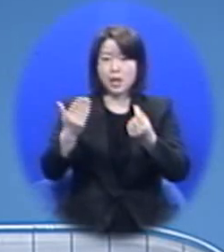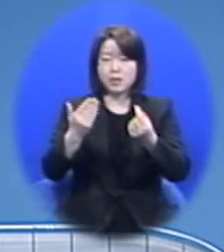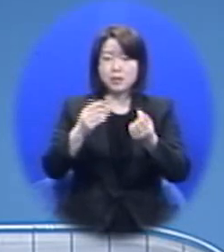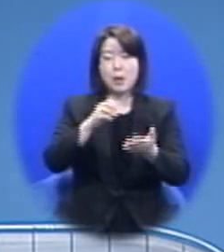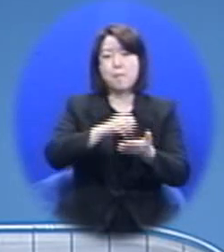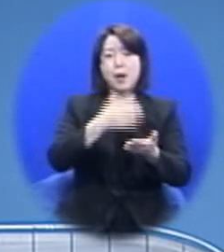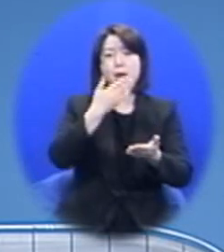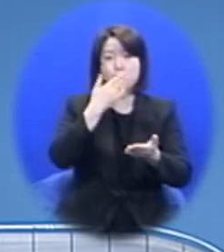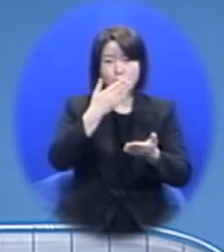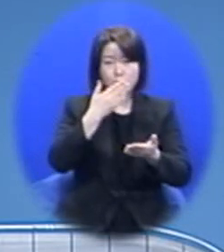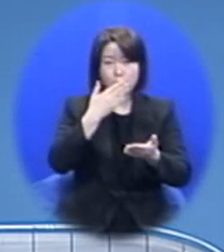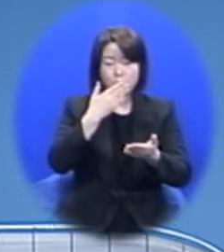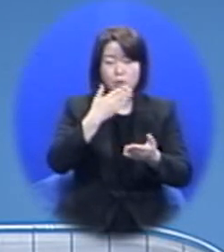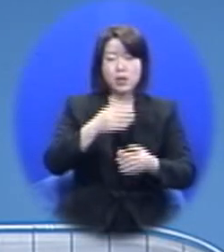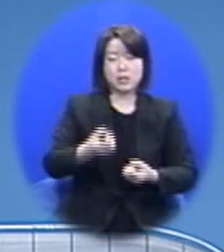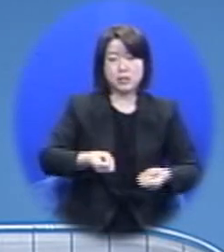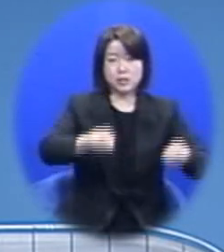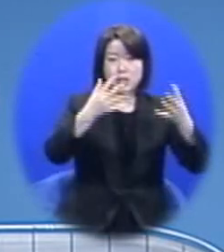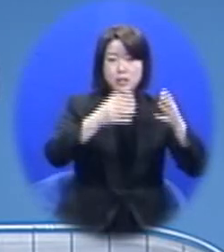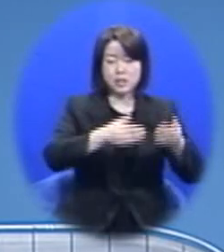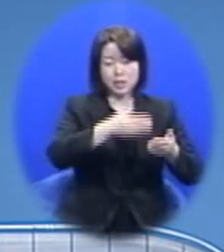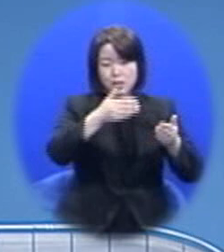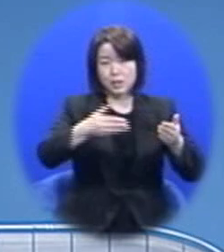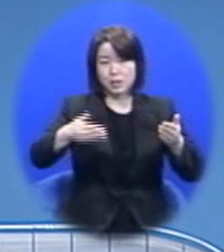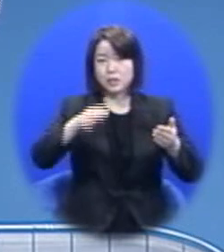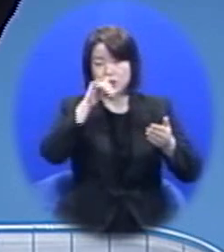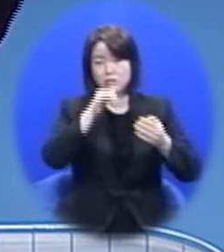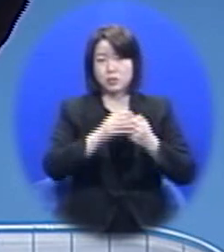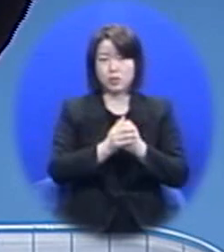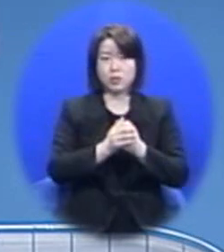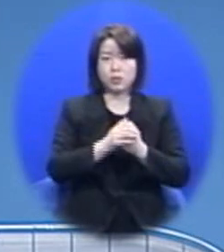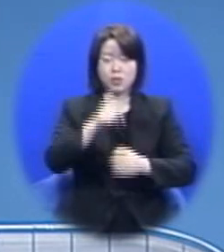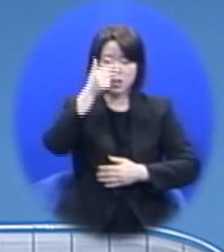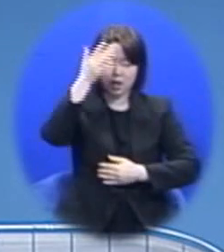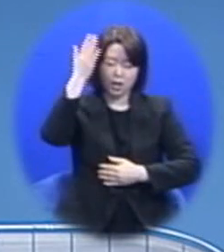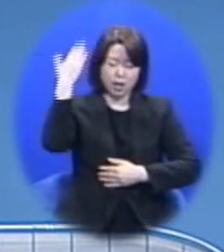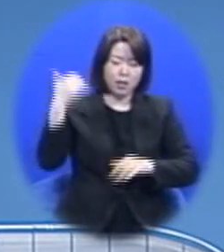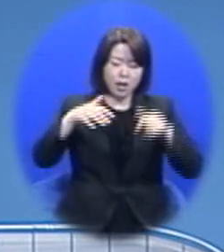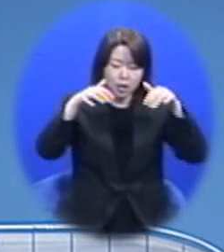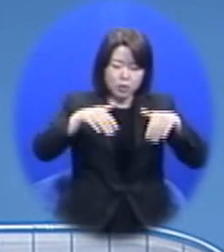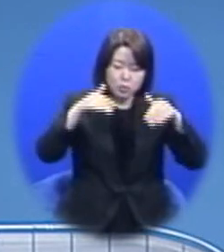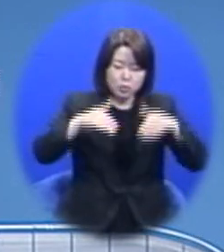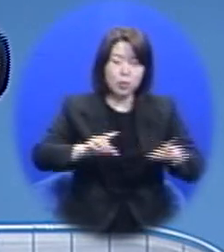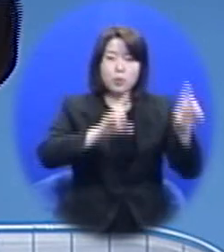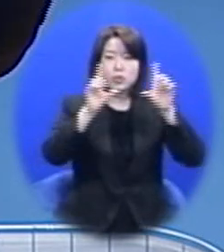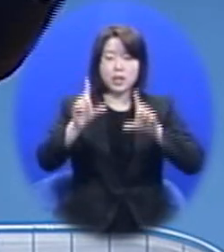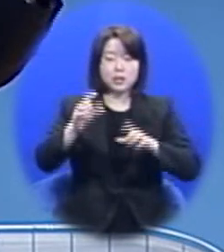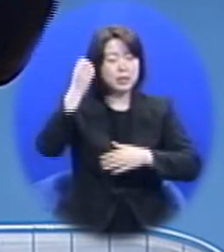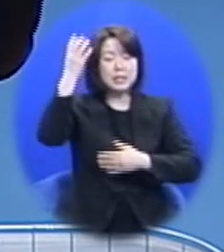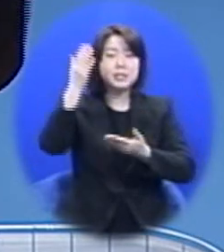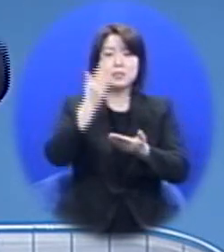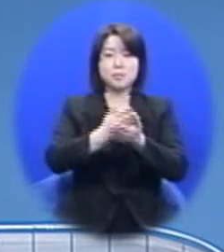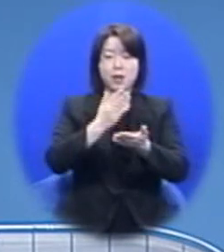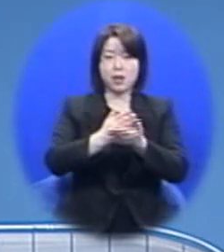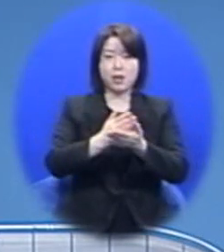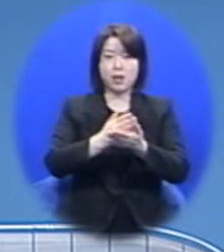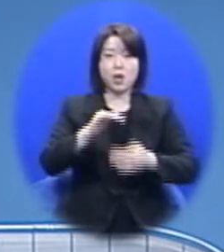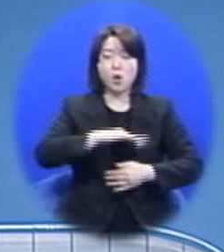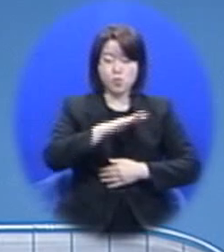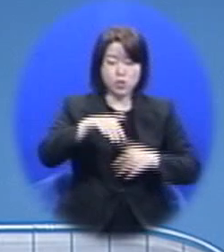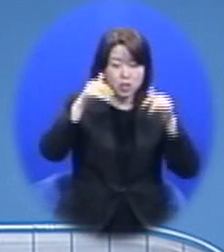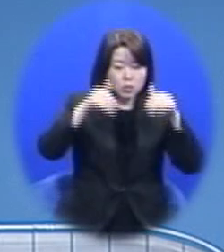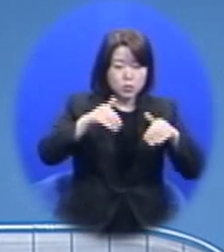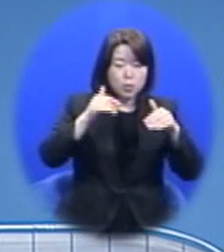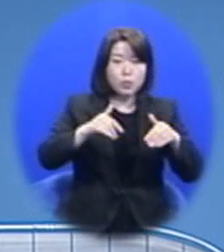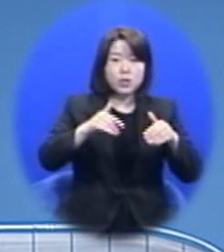그렇게 절기를 지킵니다. 종살이했던 그날을 잊어버리지 말자. 우리는 종이었다가 구원받은 사람들이에요.